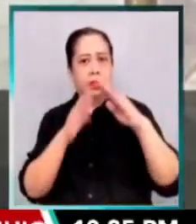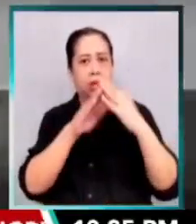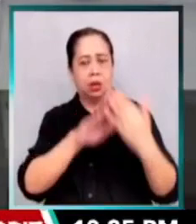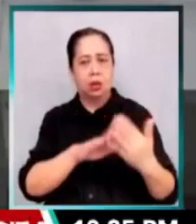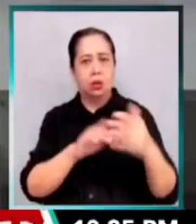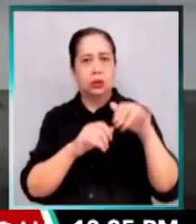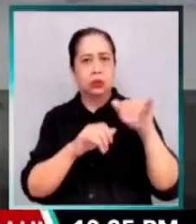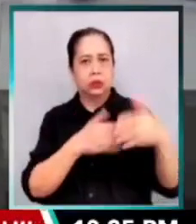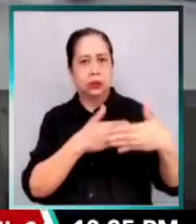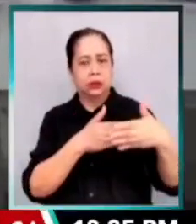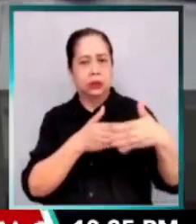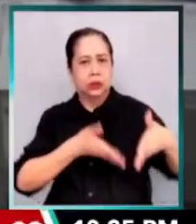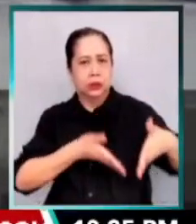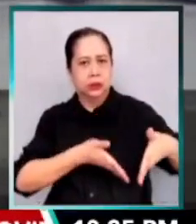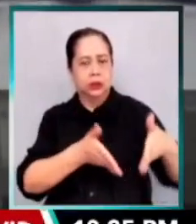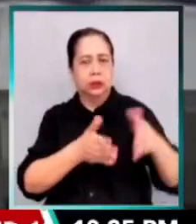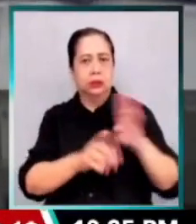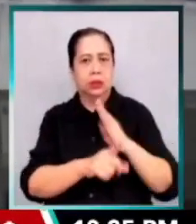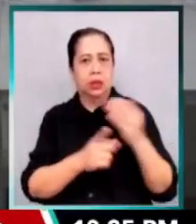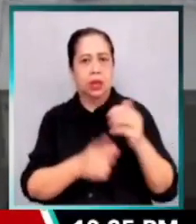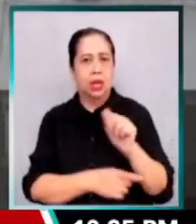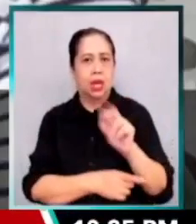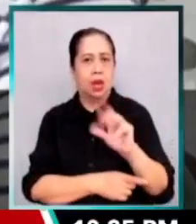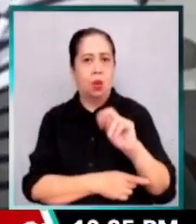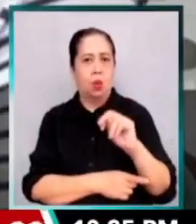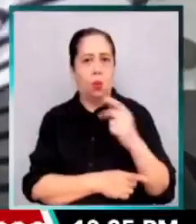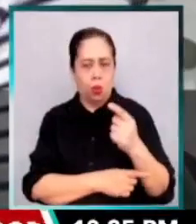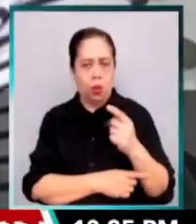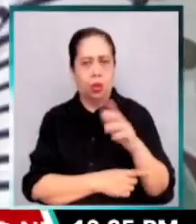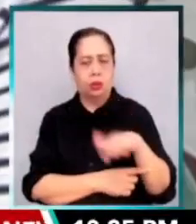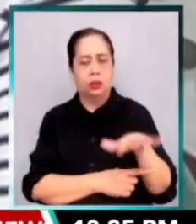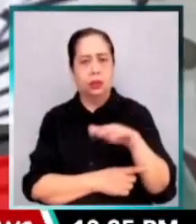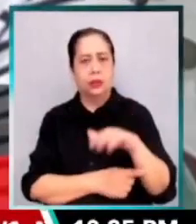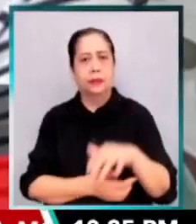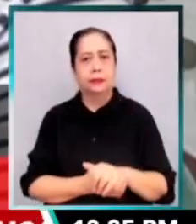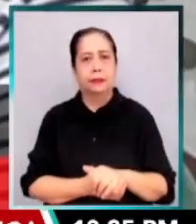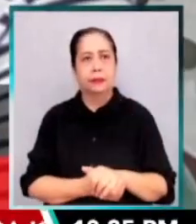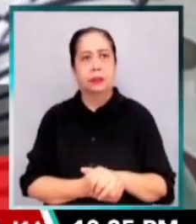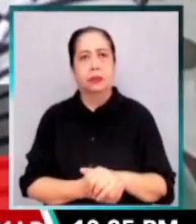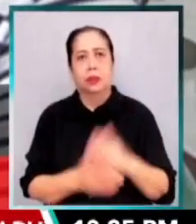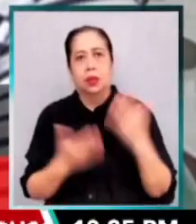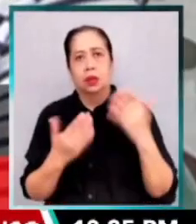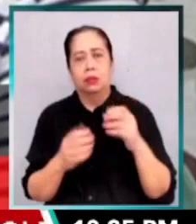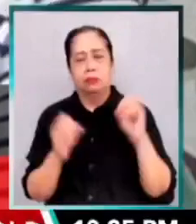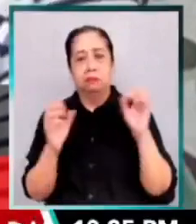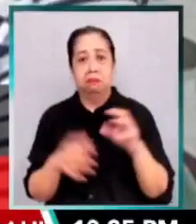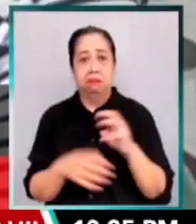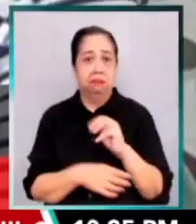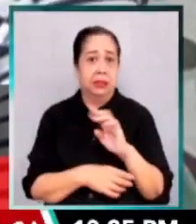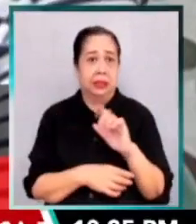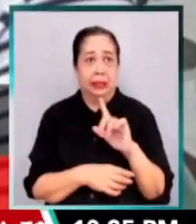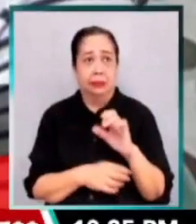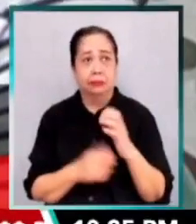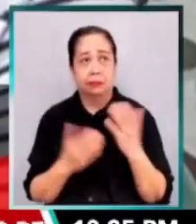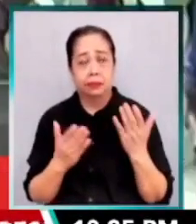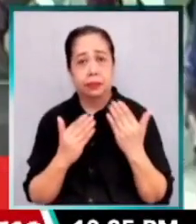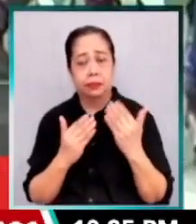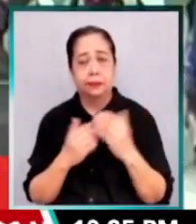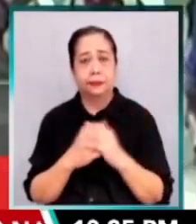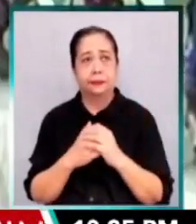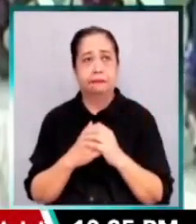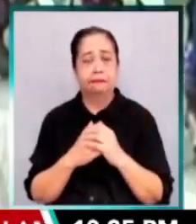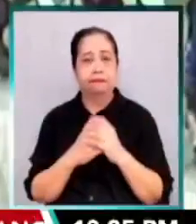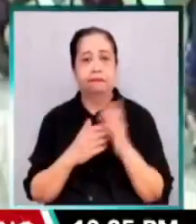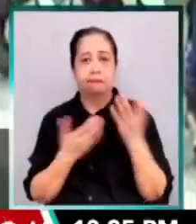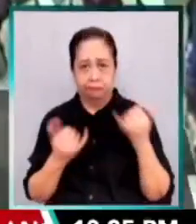ng sapa sa Barangay Awang, Dato Udin, Sinsuat. Sana may miracle na buhay pa siya. Ayon